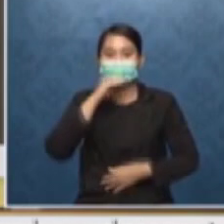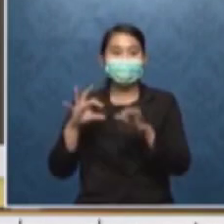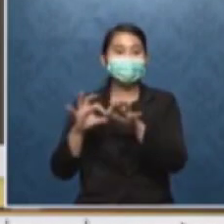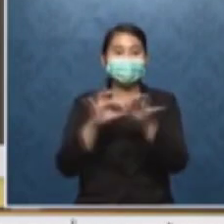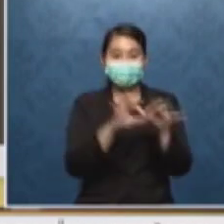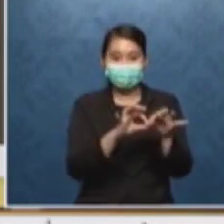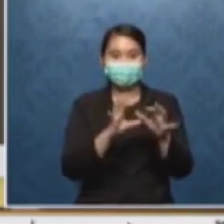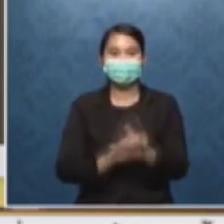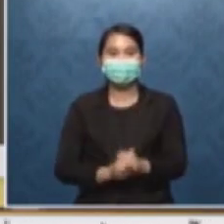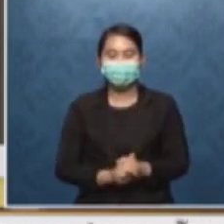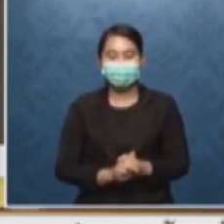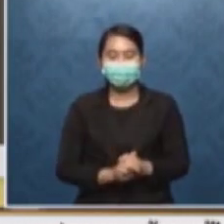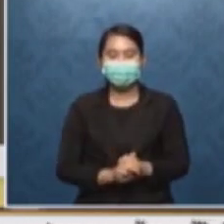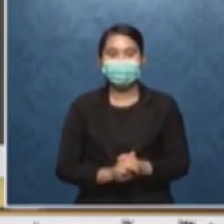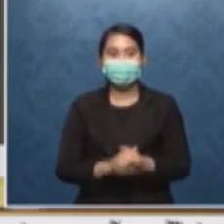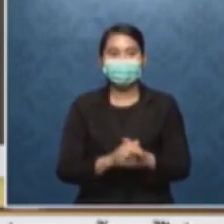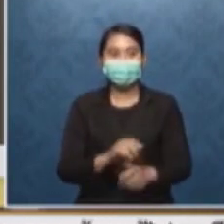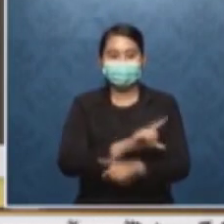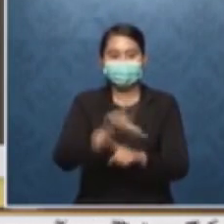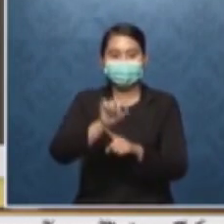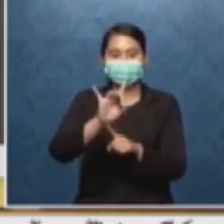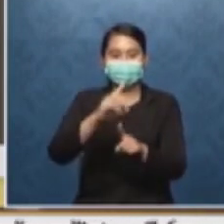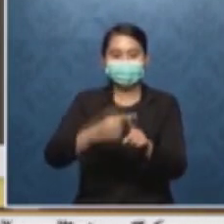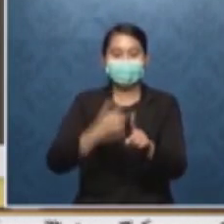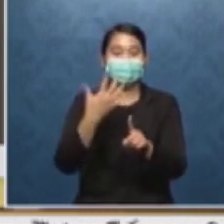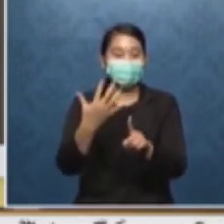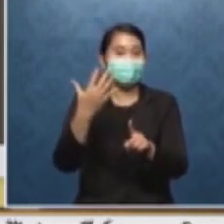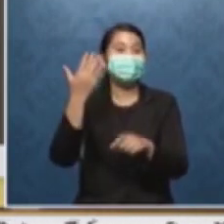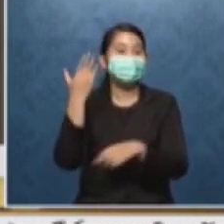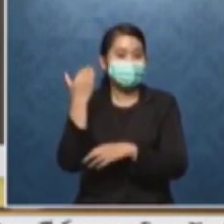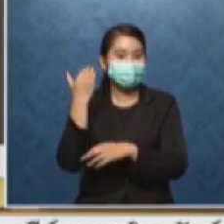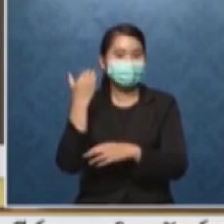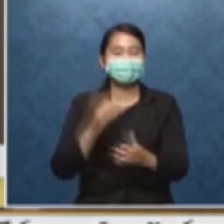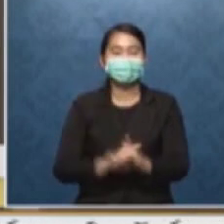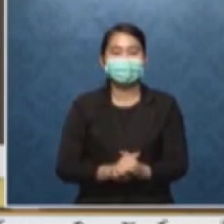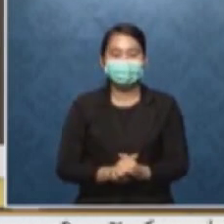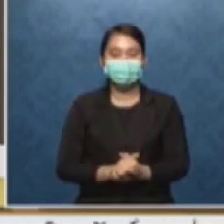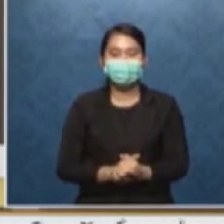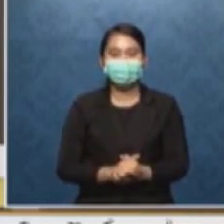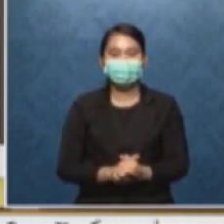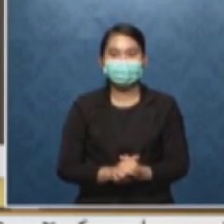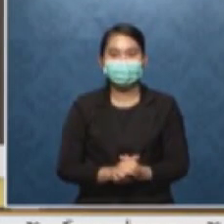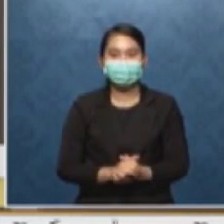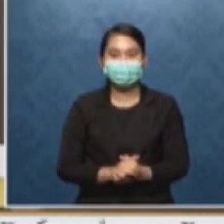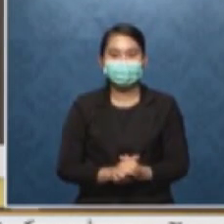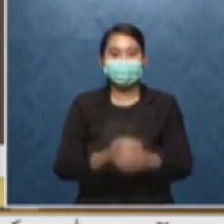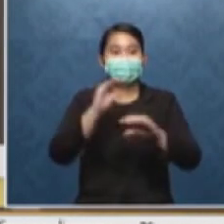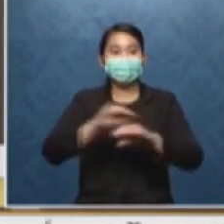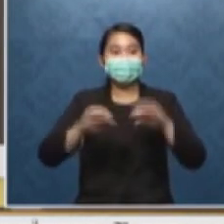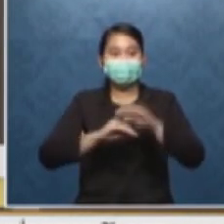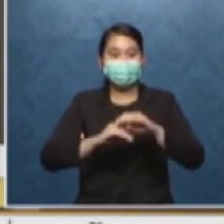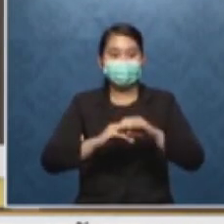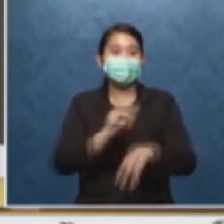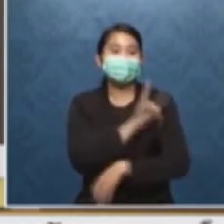แห่งนี้บทสรุปเมื่อวันที่ 28พฤษภาคมที่ผ่านมาปี 2560ที่ผ่านมานี่เองก็จะประธานโครงการด้าน